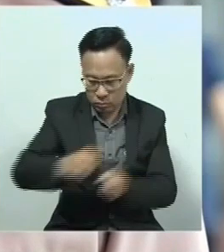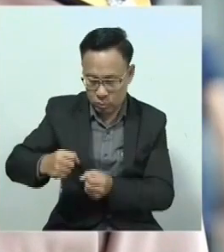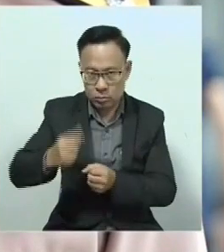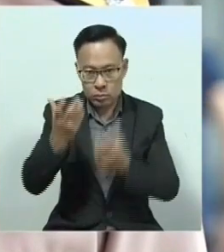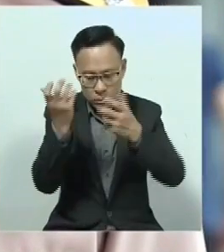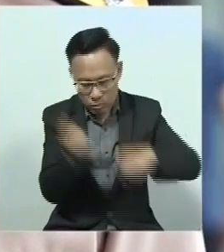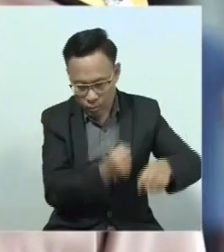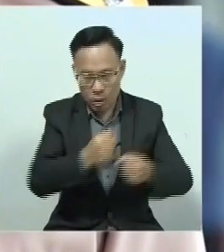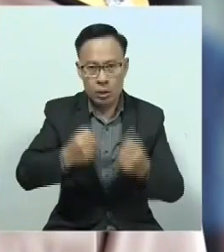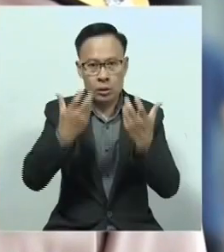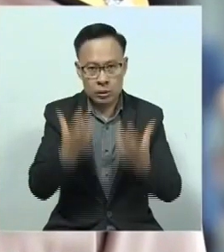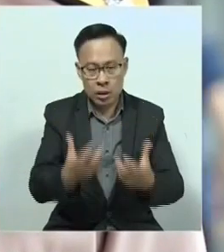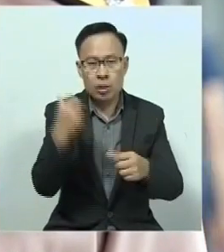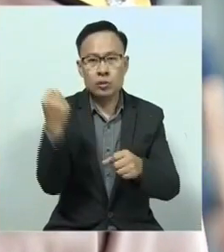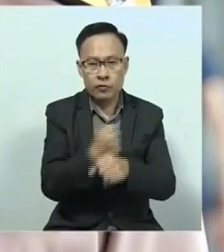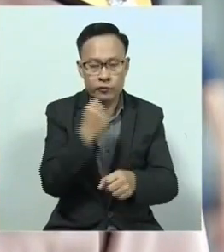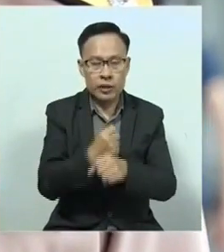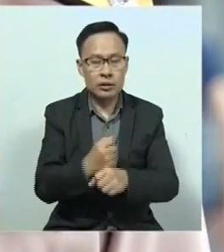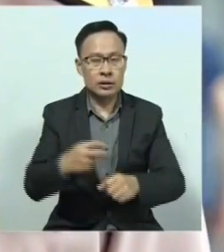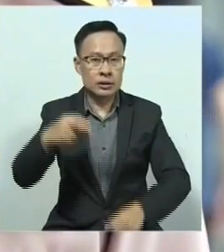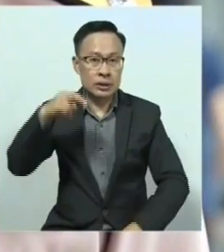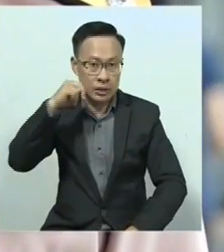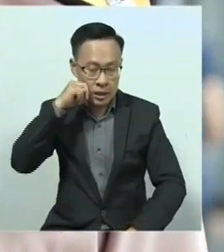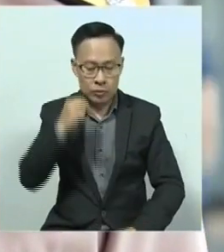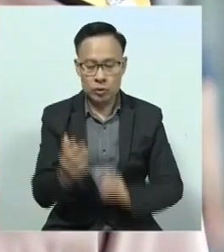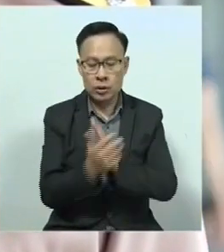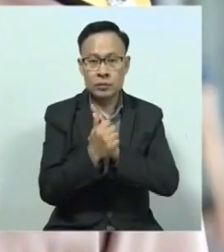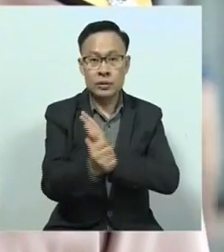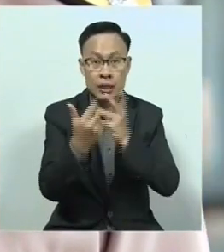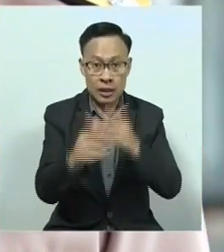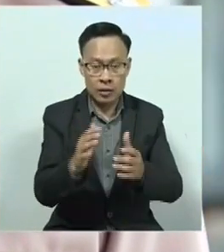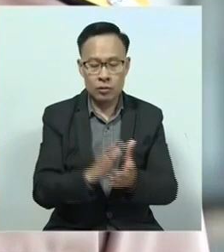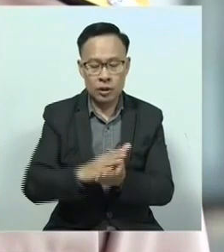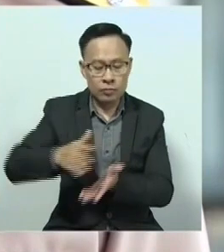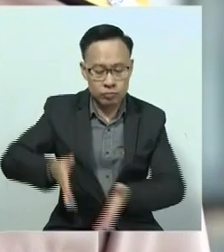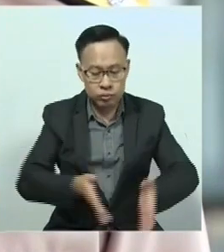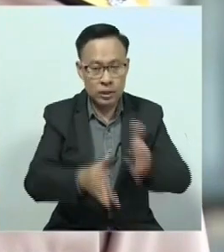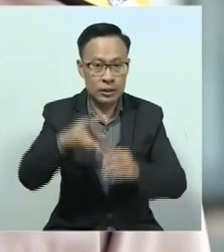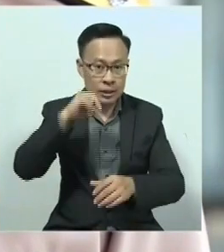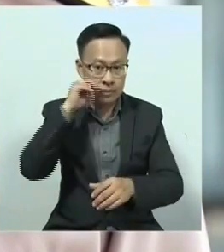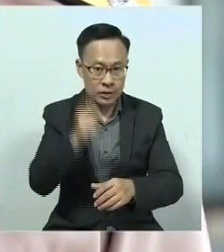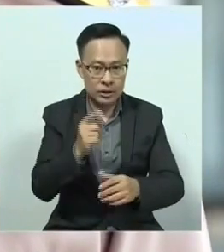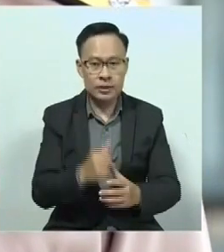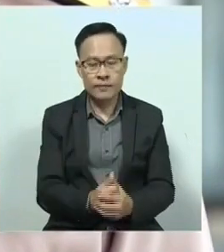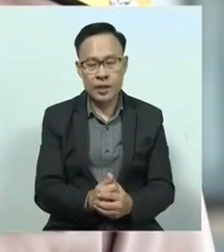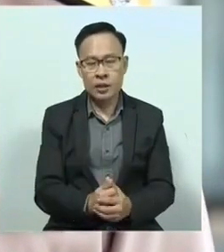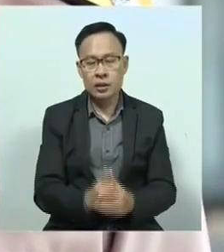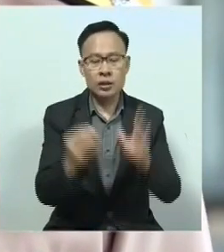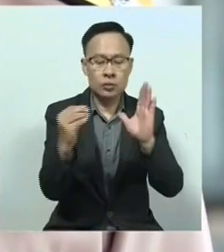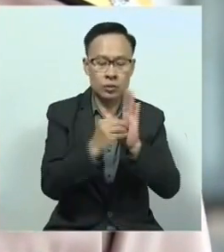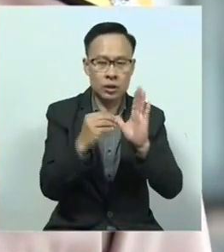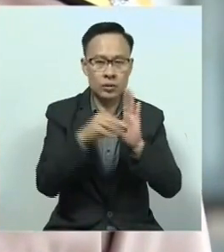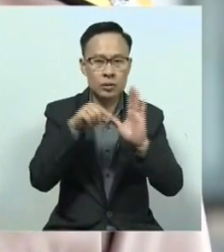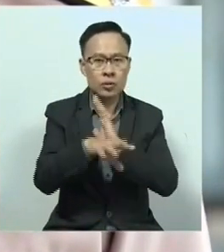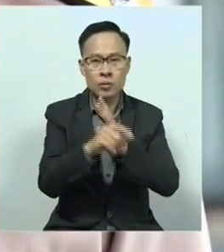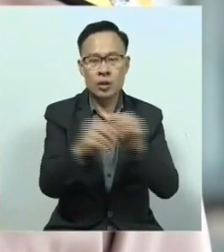ยชินนะครับมีทั้งสองที่ทั้งที่กรุงเทพก็มีนะครับในแม่น้ำโดยการผูกเรือไว้ริมน้ำแล้วก็เอาน